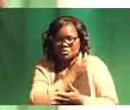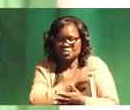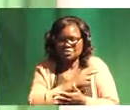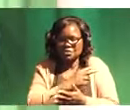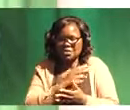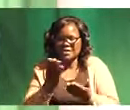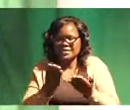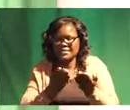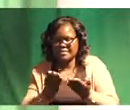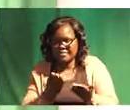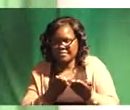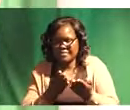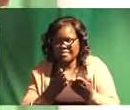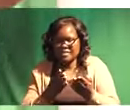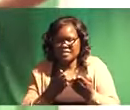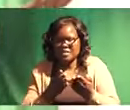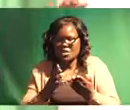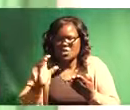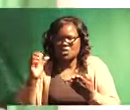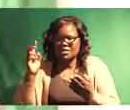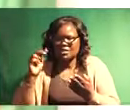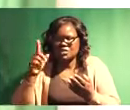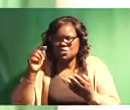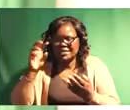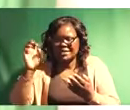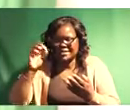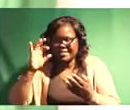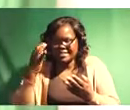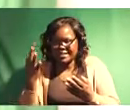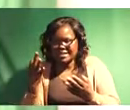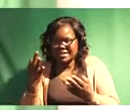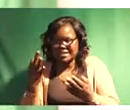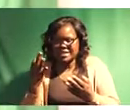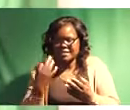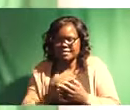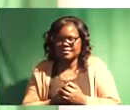hiyo hospitali inaserve constituencies zenu tatu hapa.